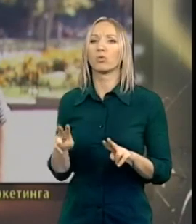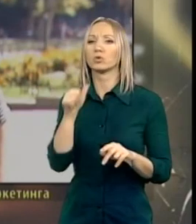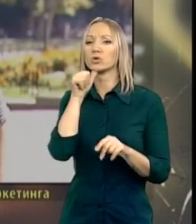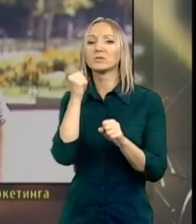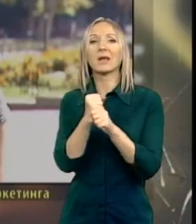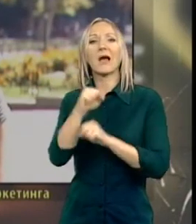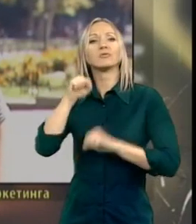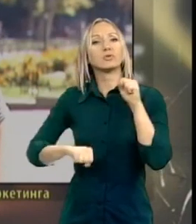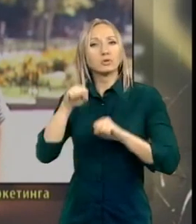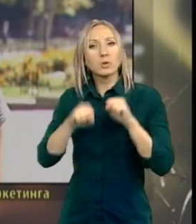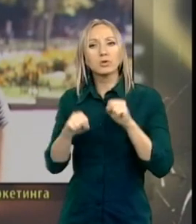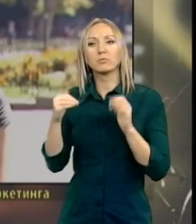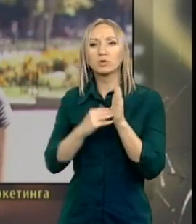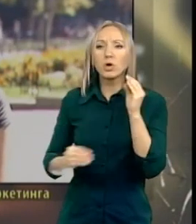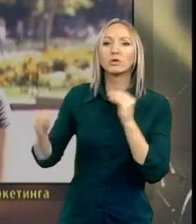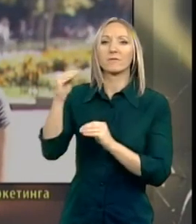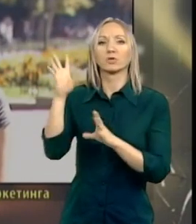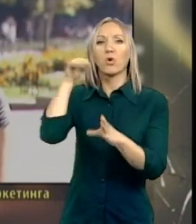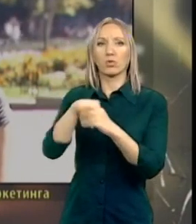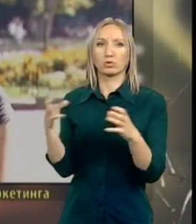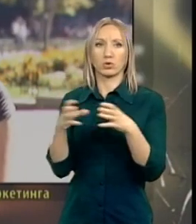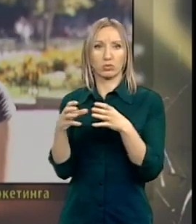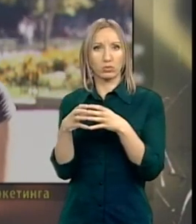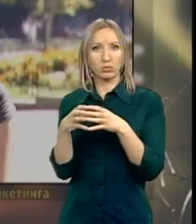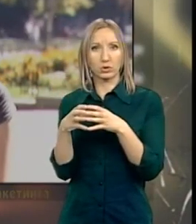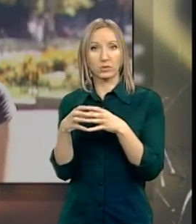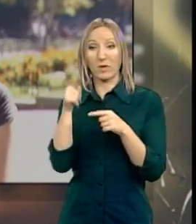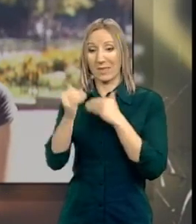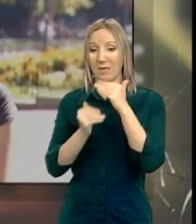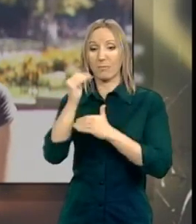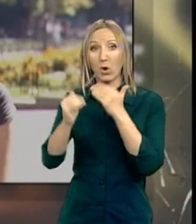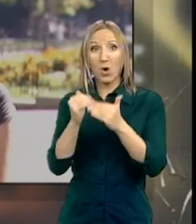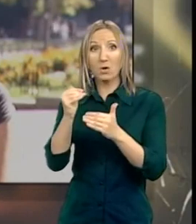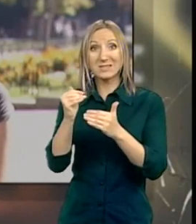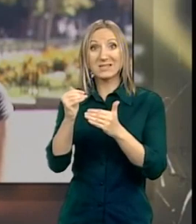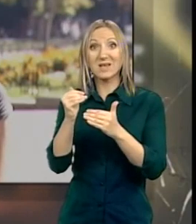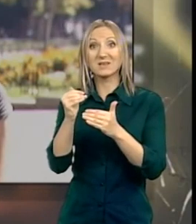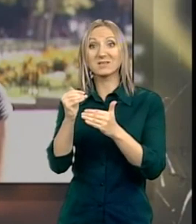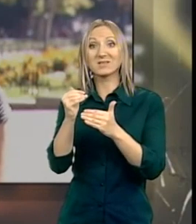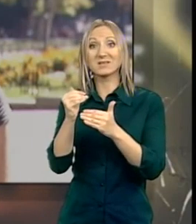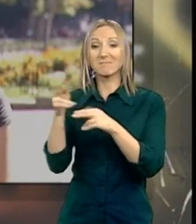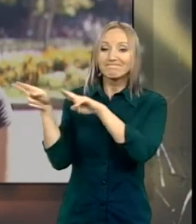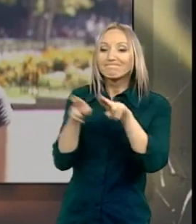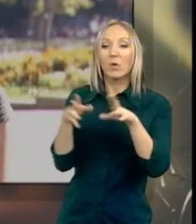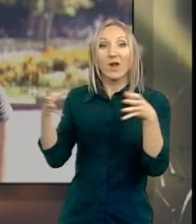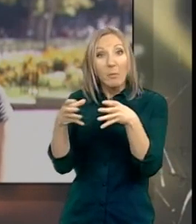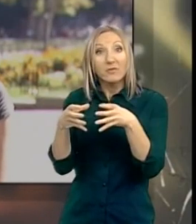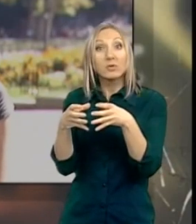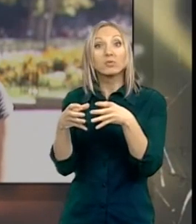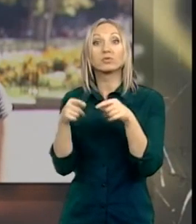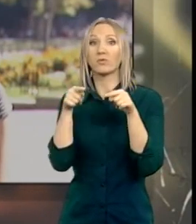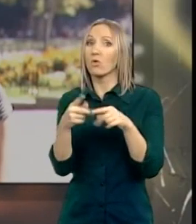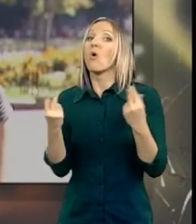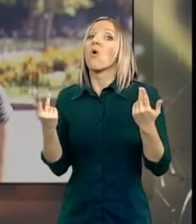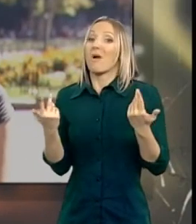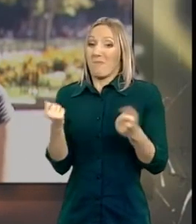radnu sposobnost, da se još više nekako uključe u društvo za taj proces resocijalizacije. Mislim da je to jako važno zato što sam